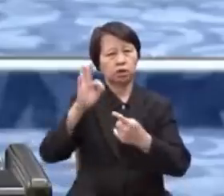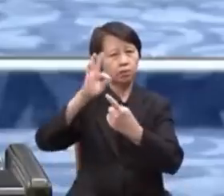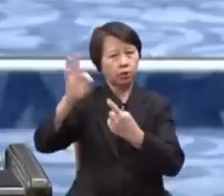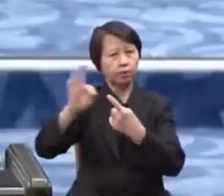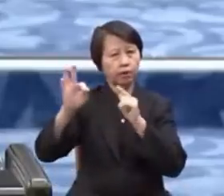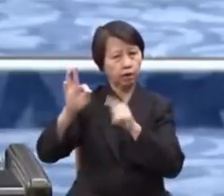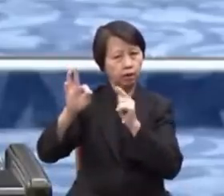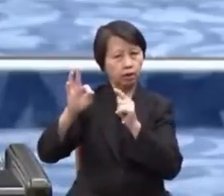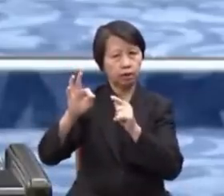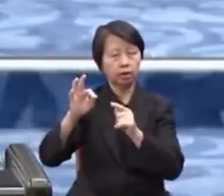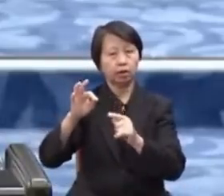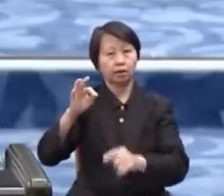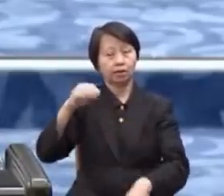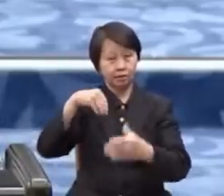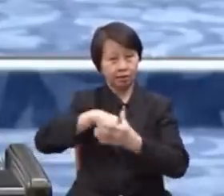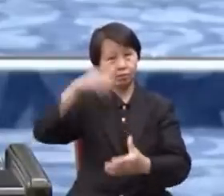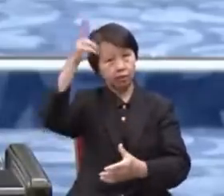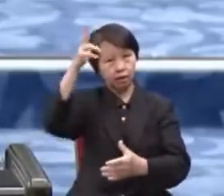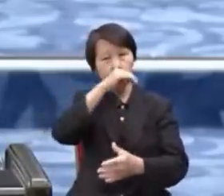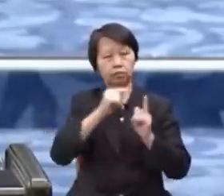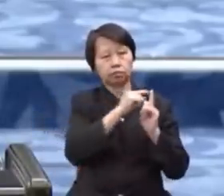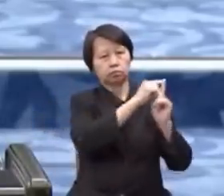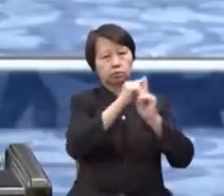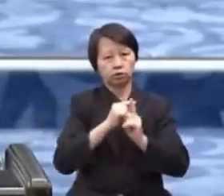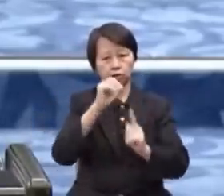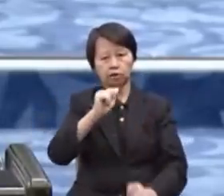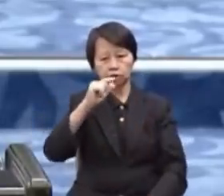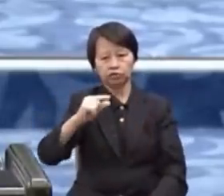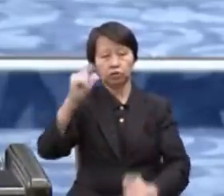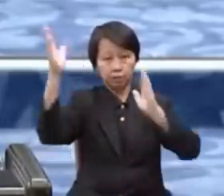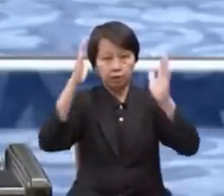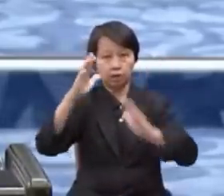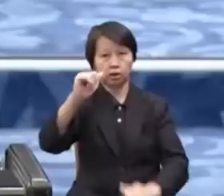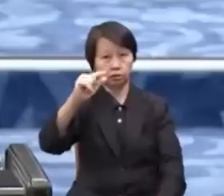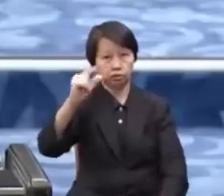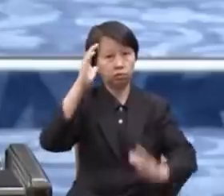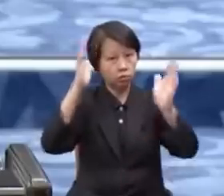Pulau Pinang dari segi kerajaan dan kenyataan perguruan negara Malaysia